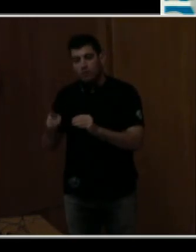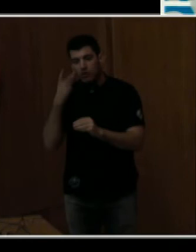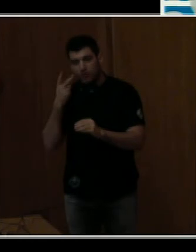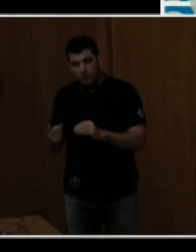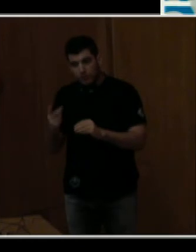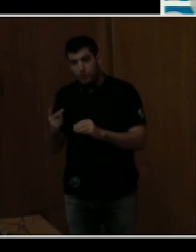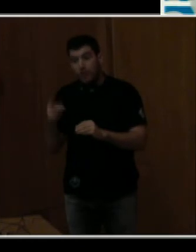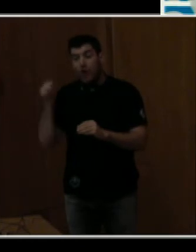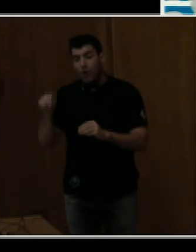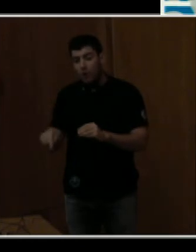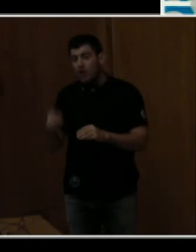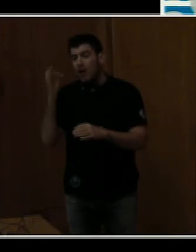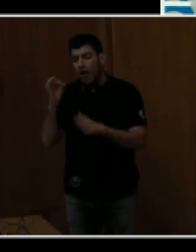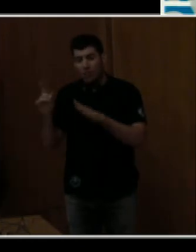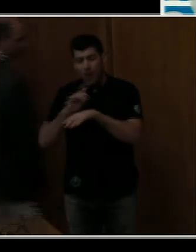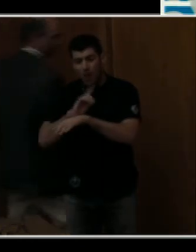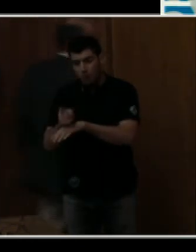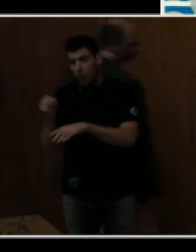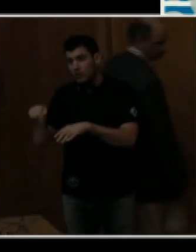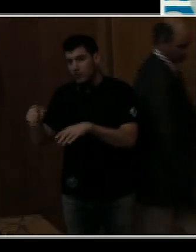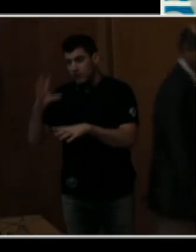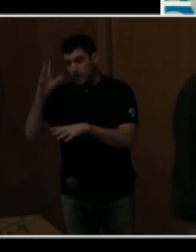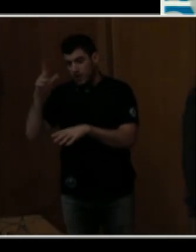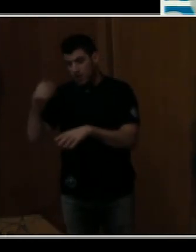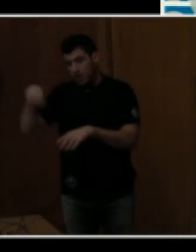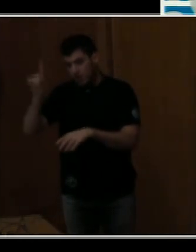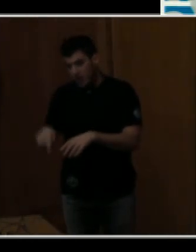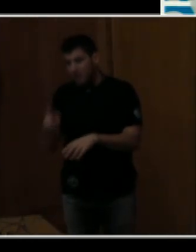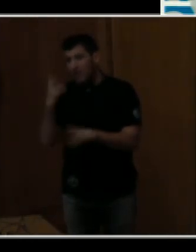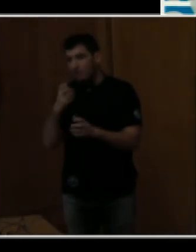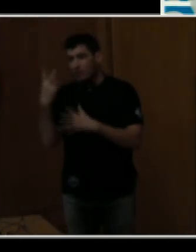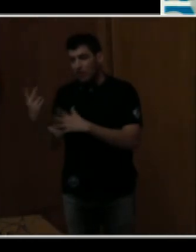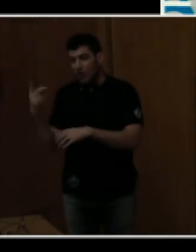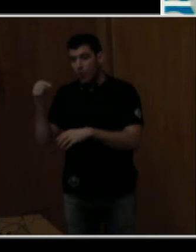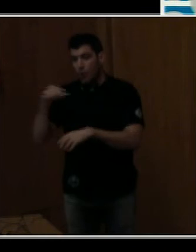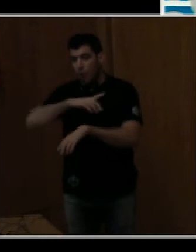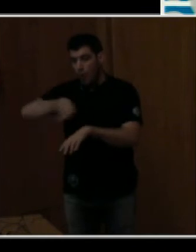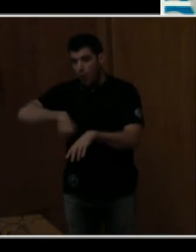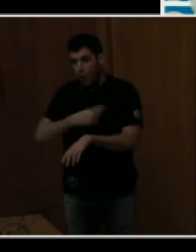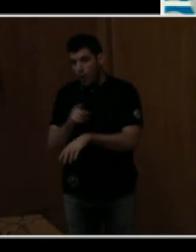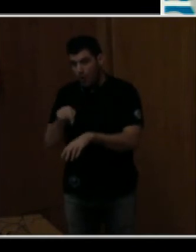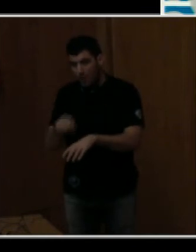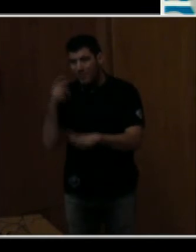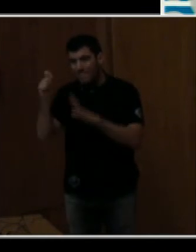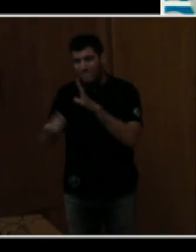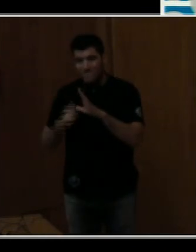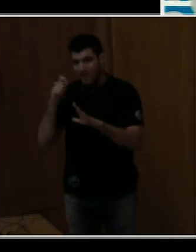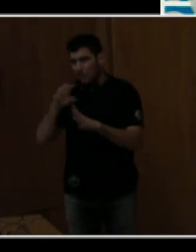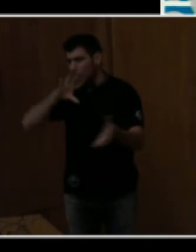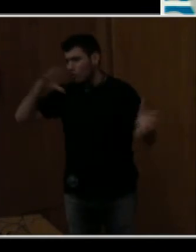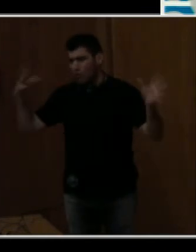δείτε ότι κάθε λεπτό της ημέρας 72 ώρες βίντεο συνολικά στον κόσμο